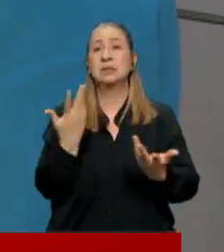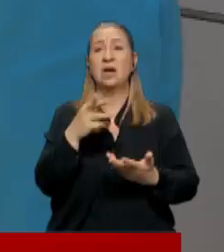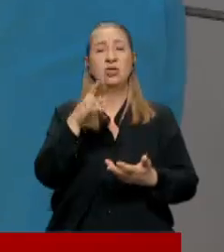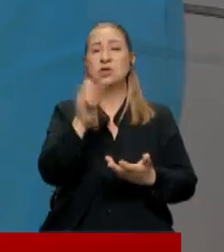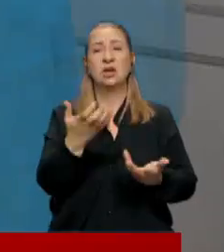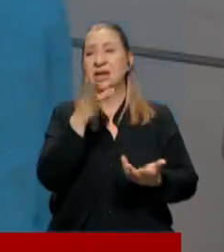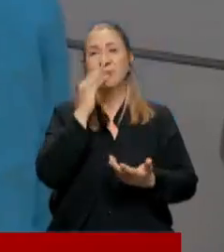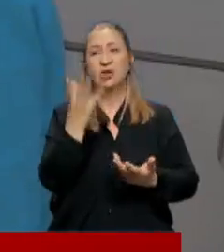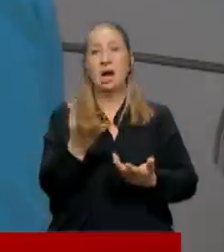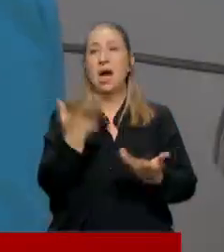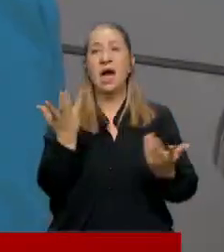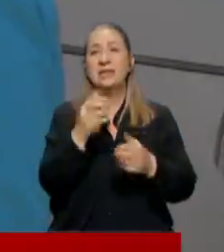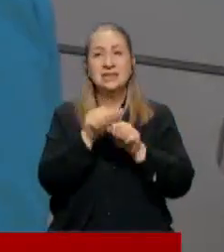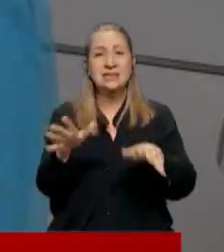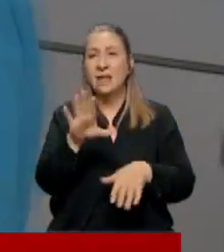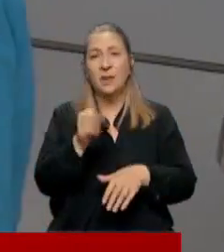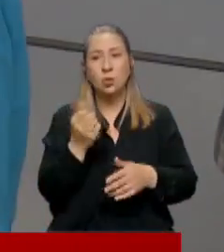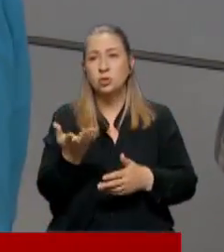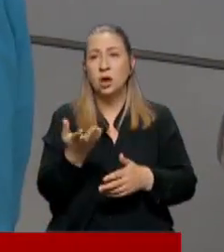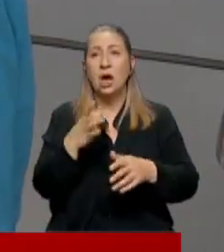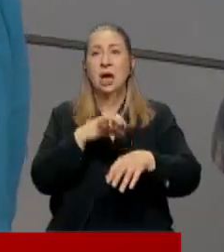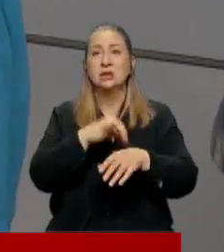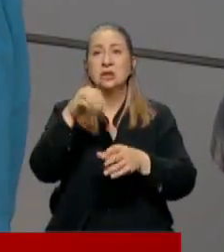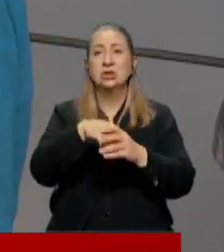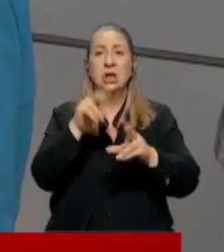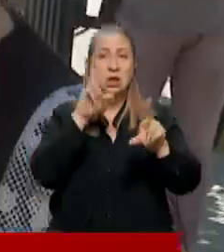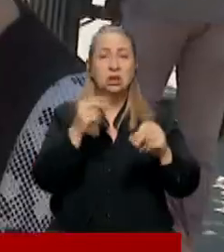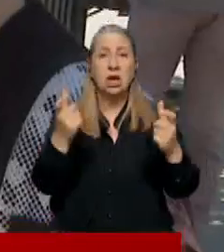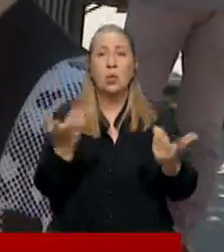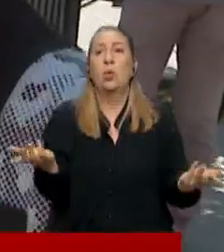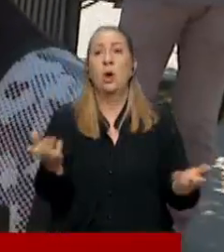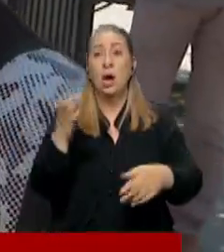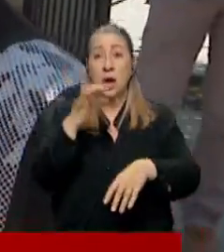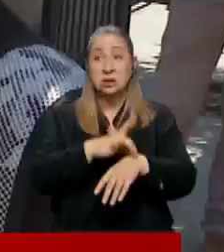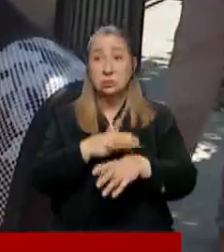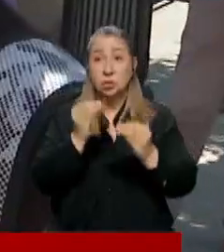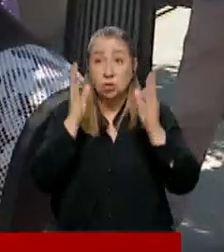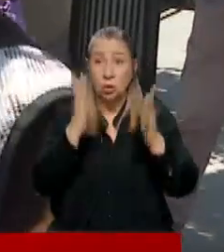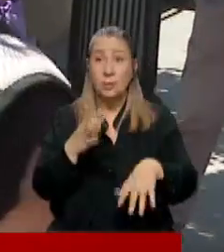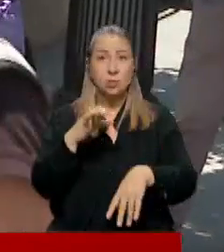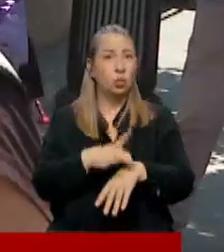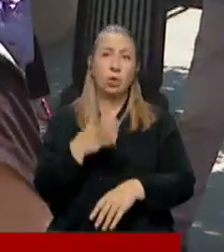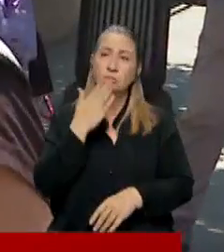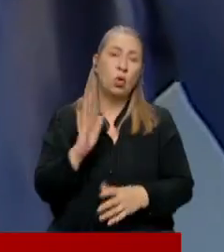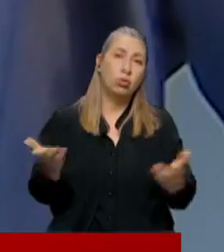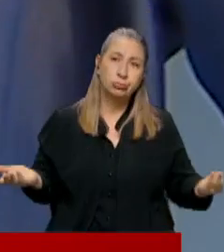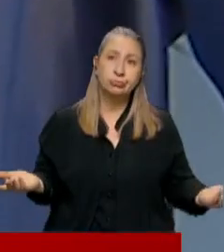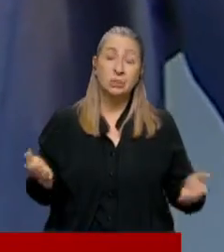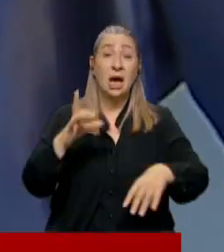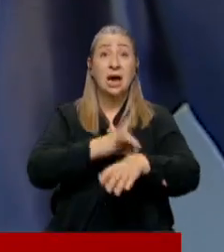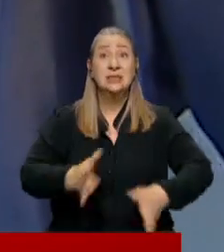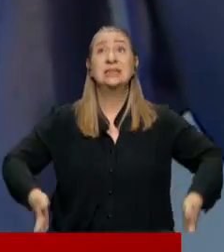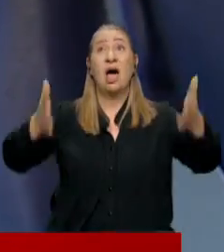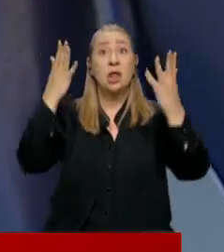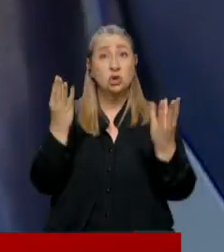alıyorsun? Kim veriyor? Hangi sistemden alıyorsun? Hastanelerde yatacak yer yok. Hastanelerimiz çok ama doktorumuz yok maalesef. Hastane